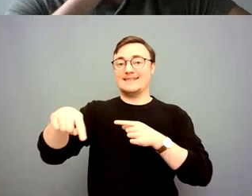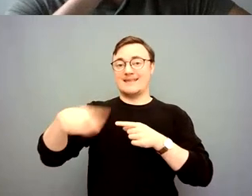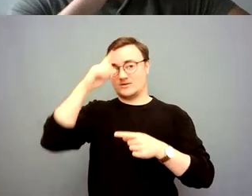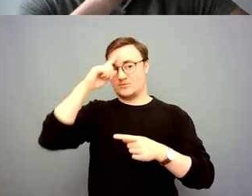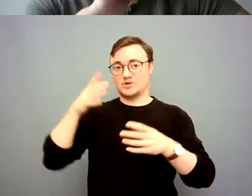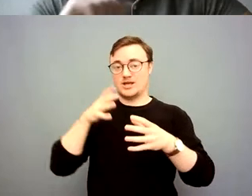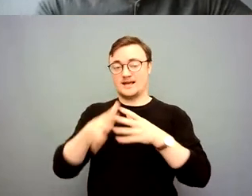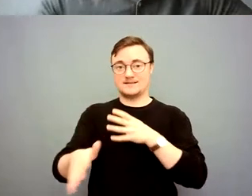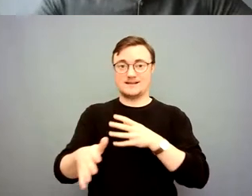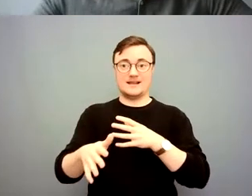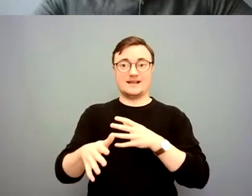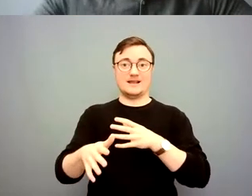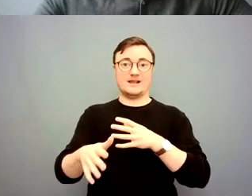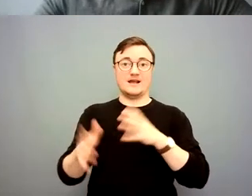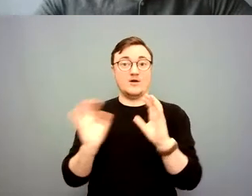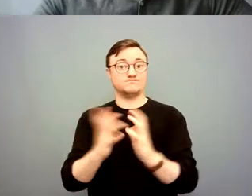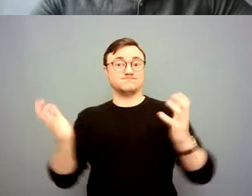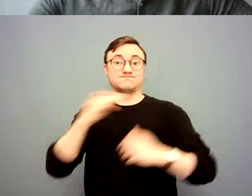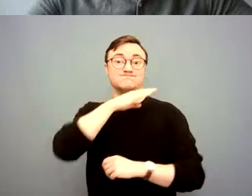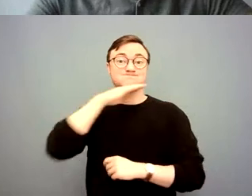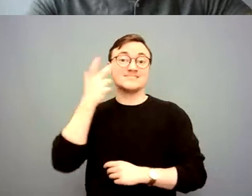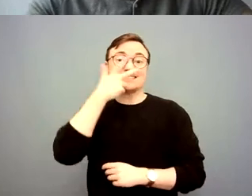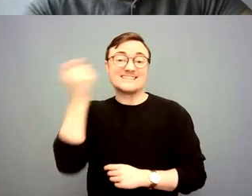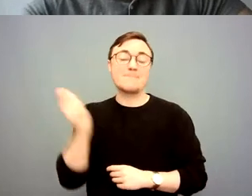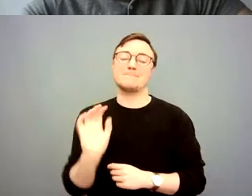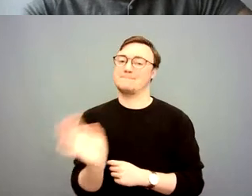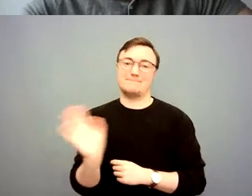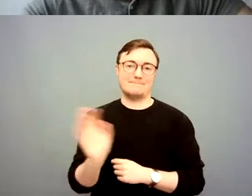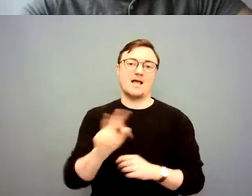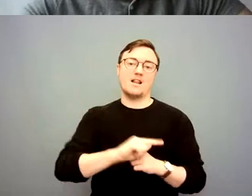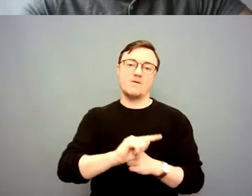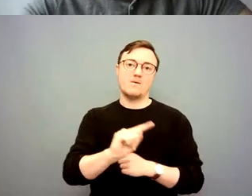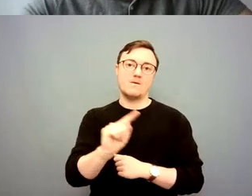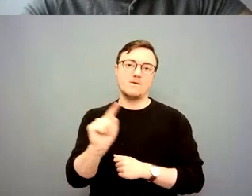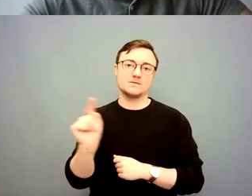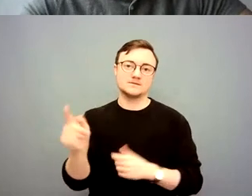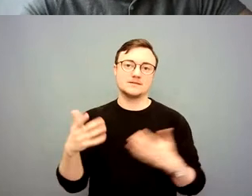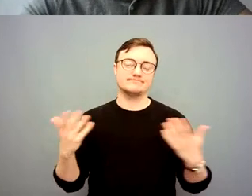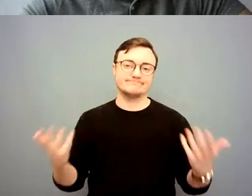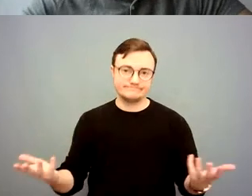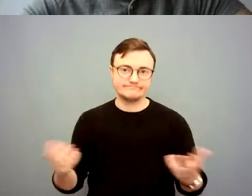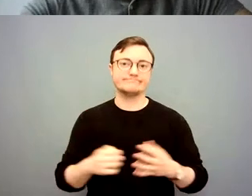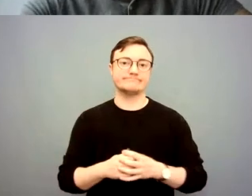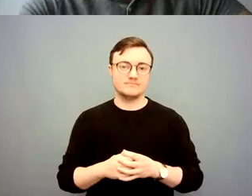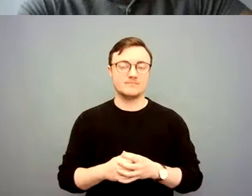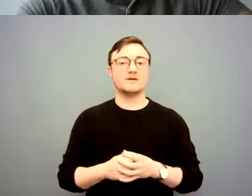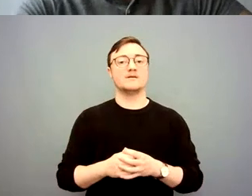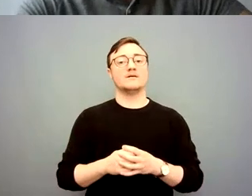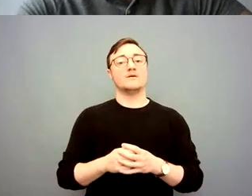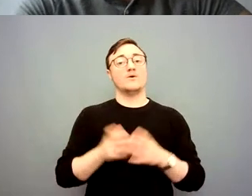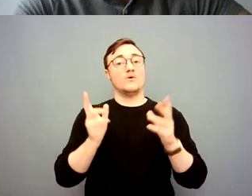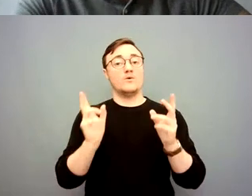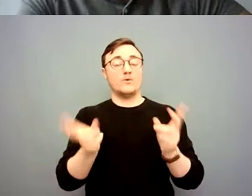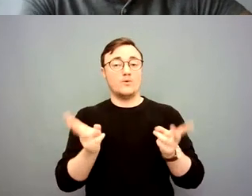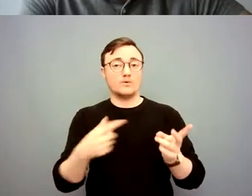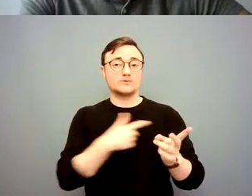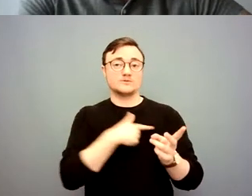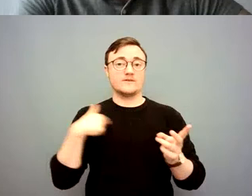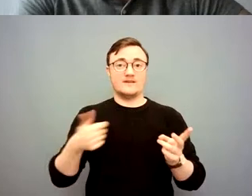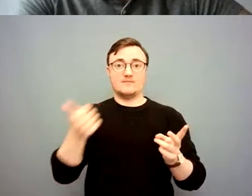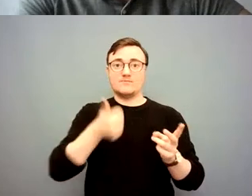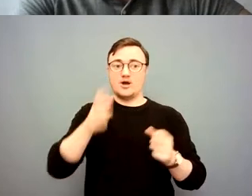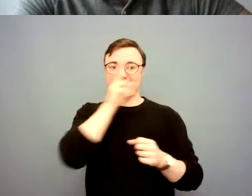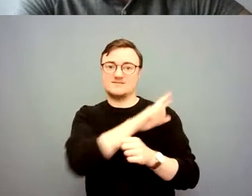ut i den takt och efter behov så som det bör ske. Det menar vi också behöver kopplas an mer till, ja, men hur ser behoven ut? Vi